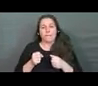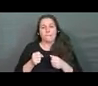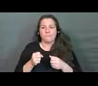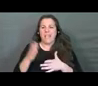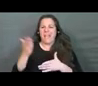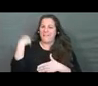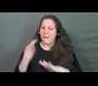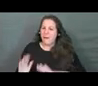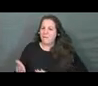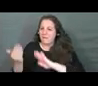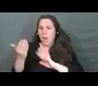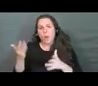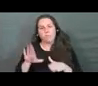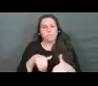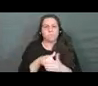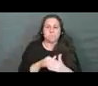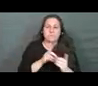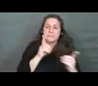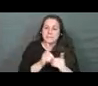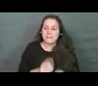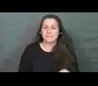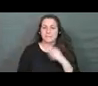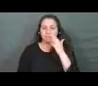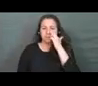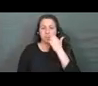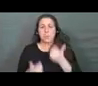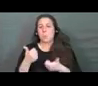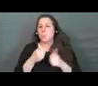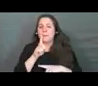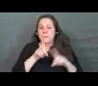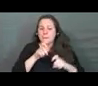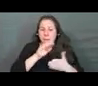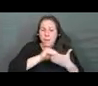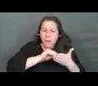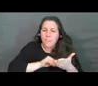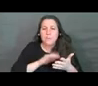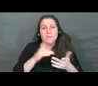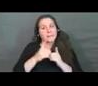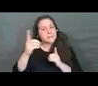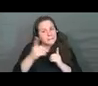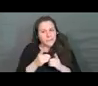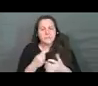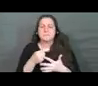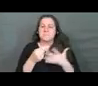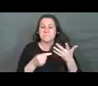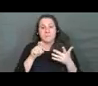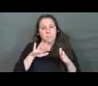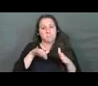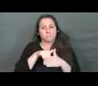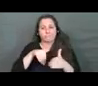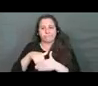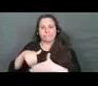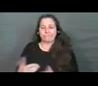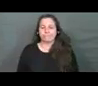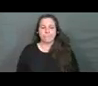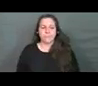font tout simplement à distance, des fois asynchrone, comme de remplir un questionnaire ou des choses comme ça. Il a fallu aussi